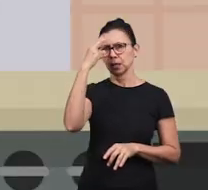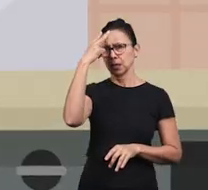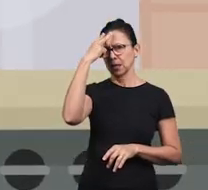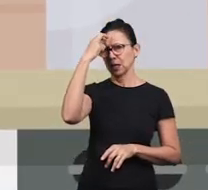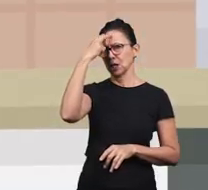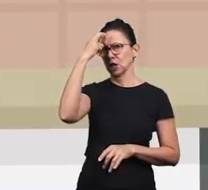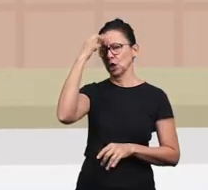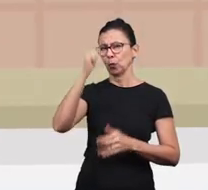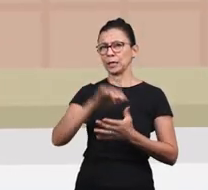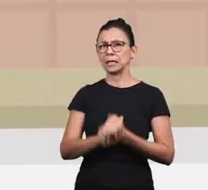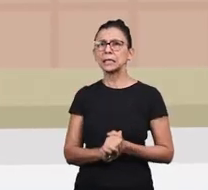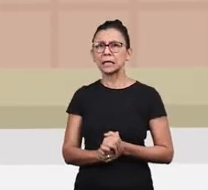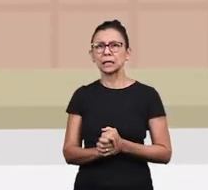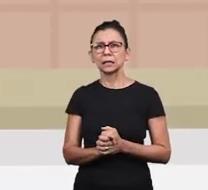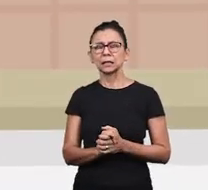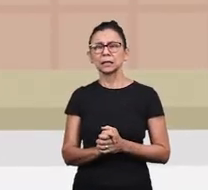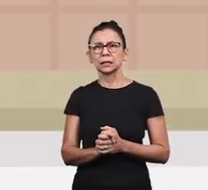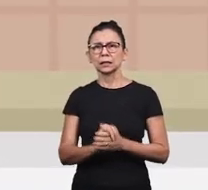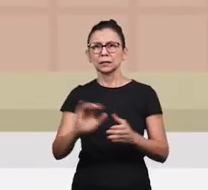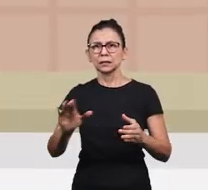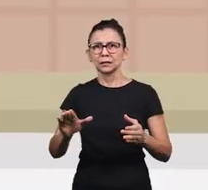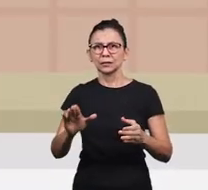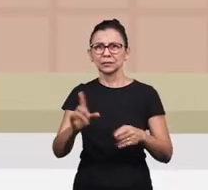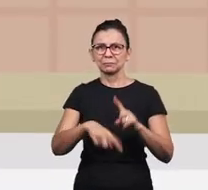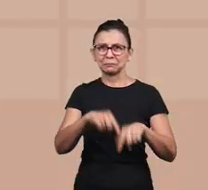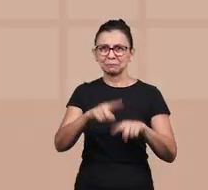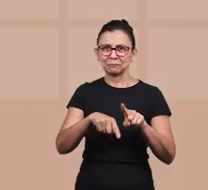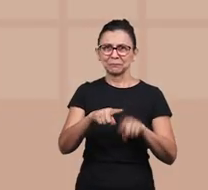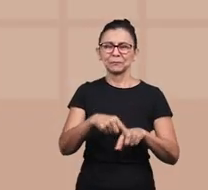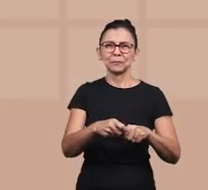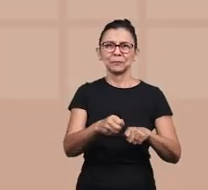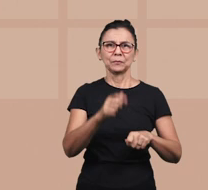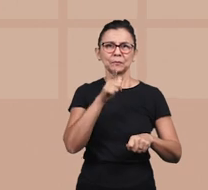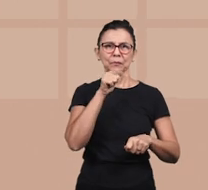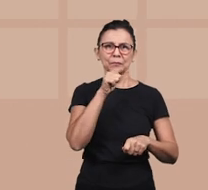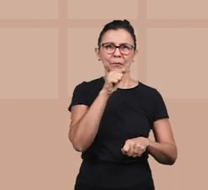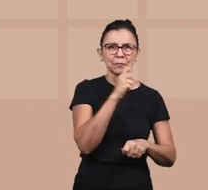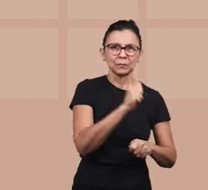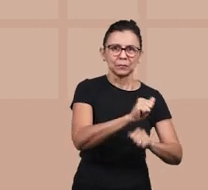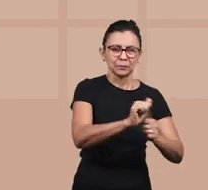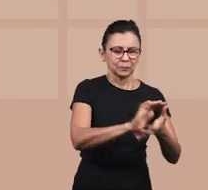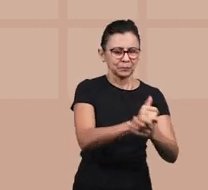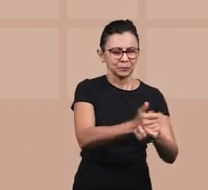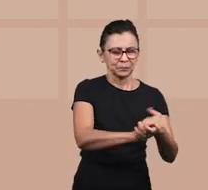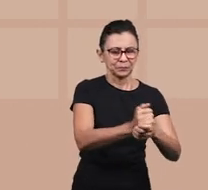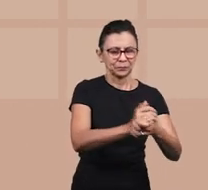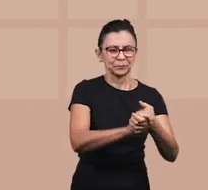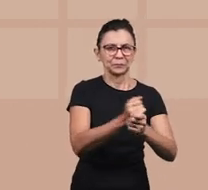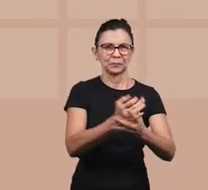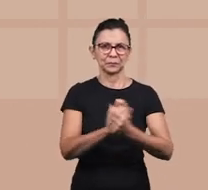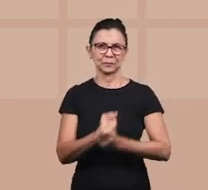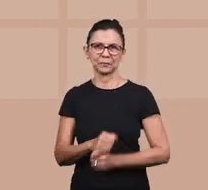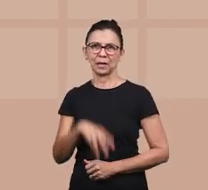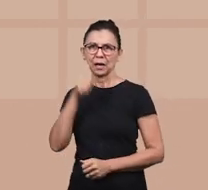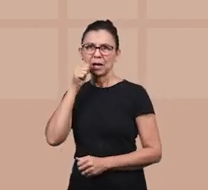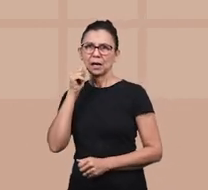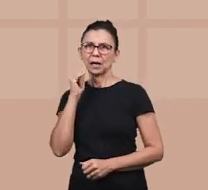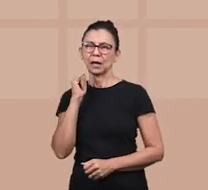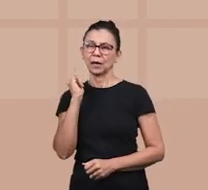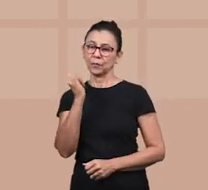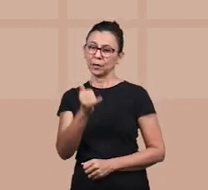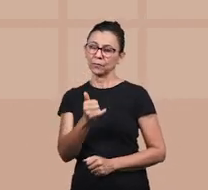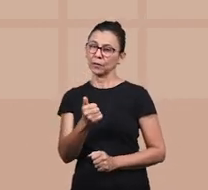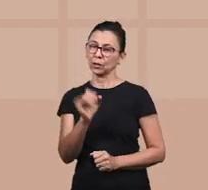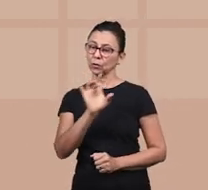routine d'Héloïse de prendre la vaisselle, le mettre dans l'évier. À ce moment, sa mère lui annonce qu'il est arrivé le moment où